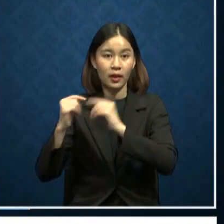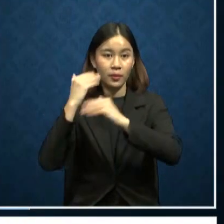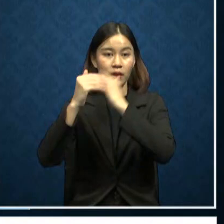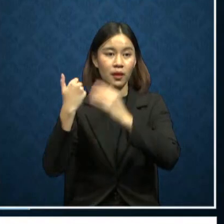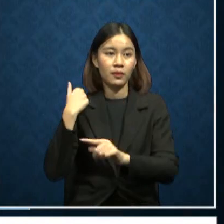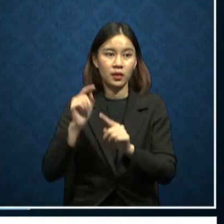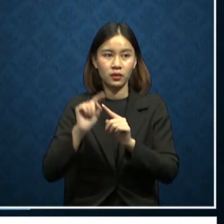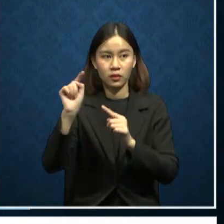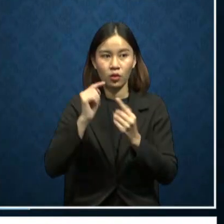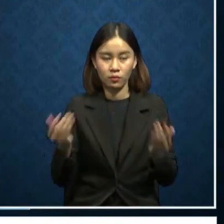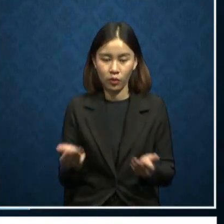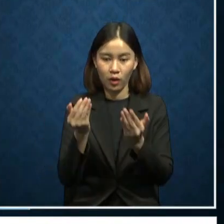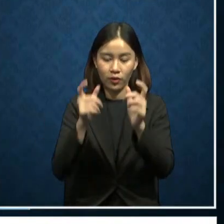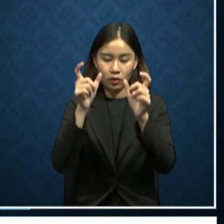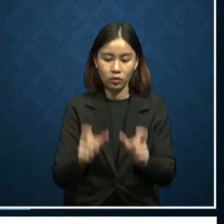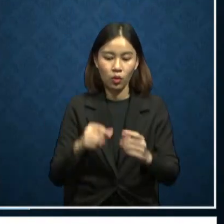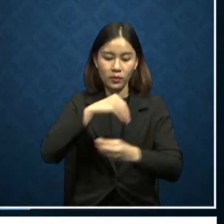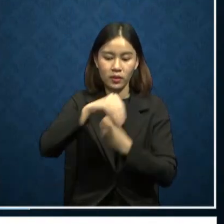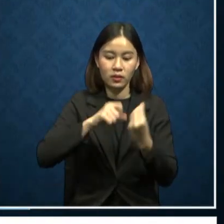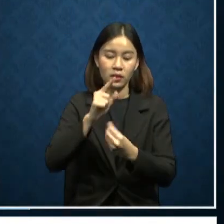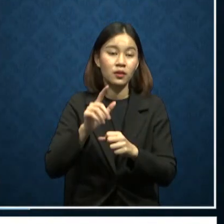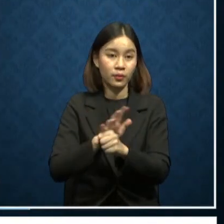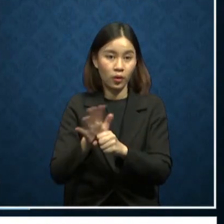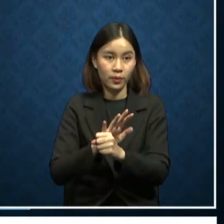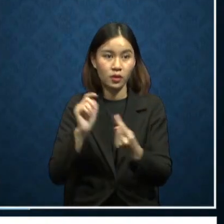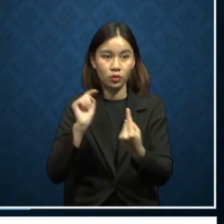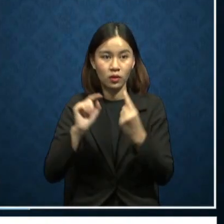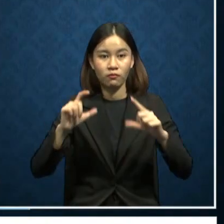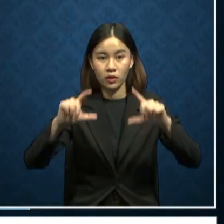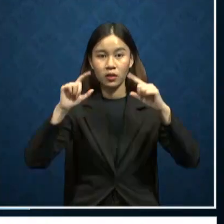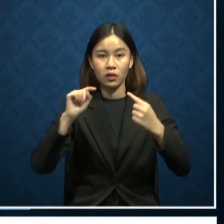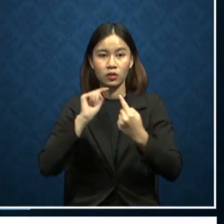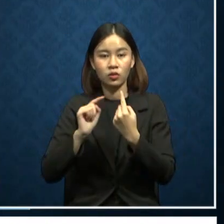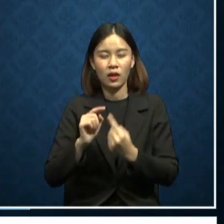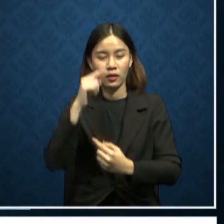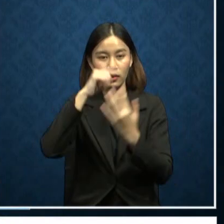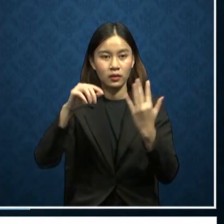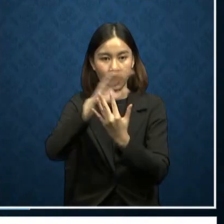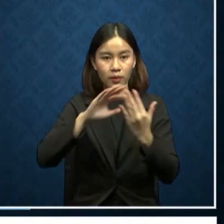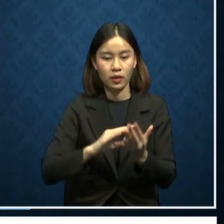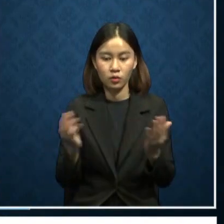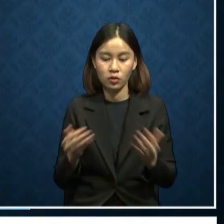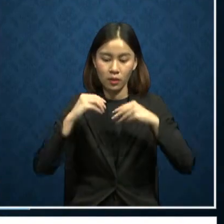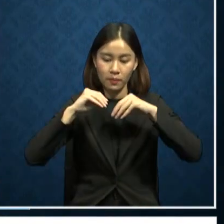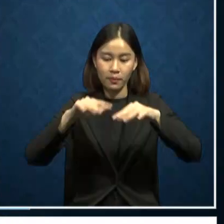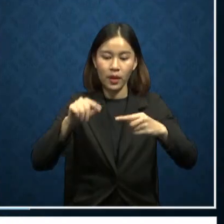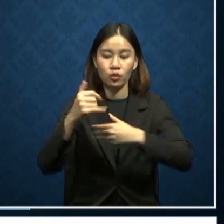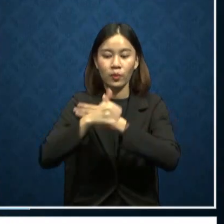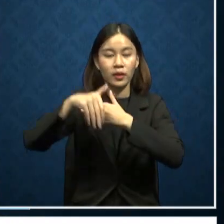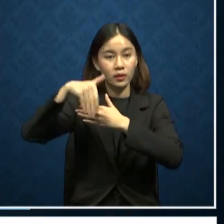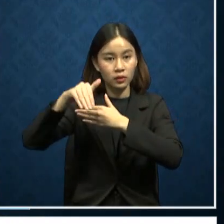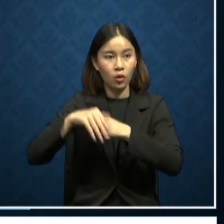ได้แก่ 1ขับเคลื่อนหลักประชญาของเศรษฐกิจพอเพียงให้เป็นค่านิยมหลักของประเทศไทยและส่งเสริมเผยแพร่ไปยังต่าง